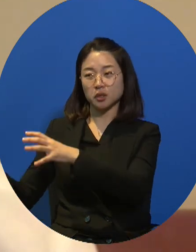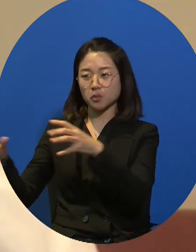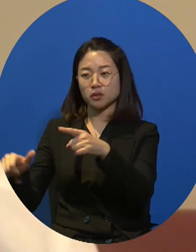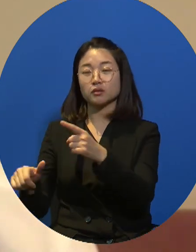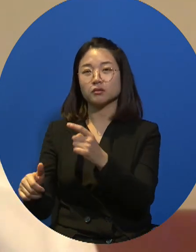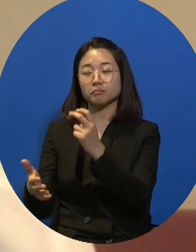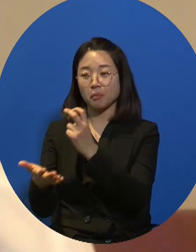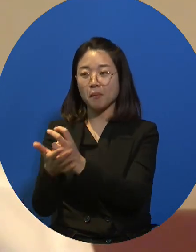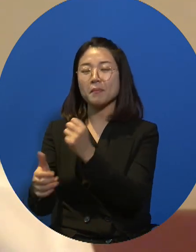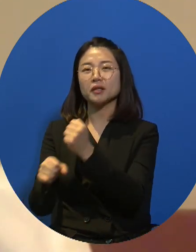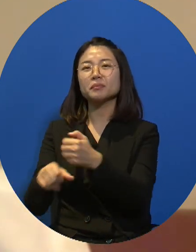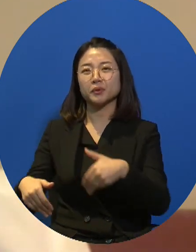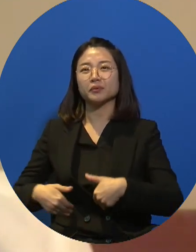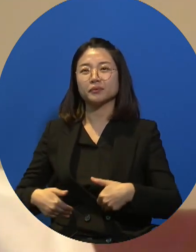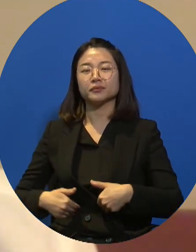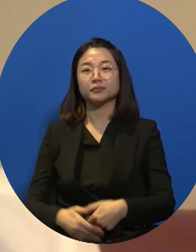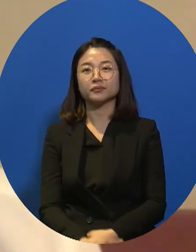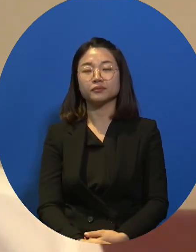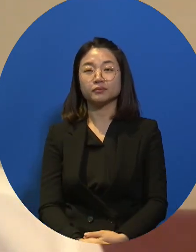있겠는데요.